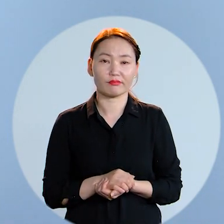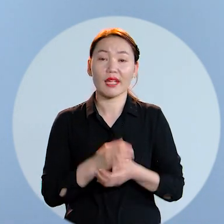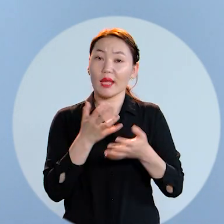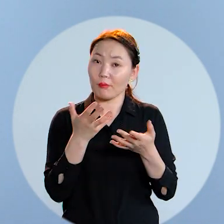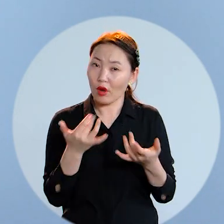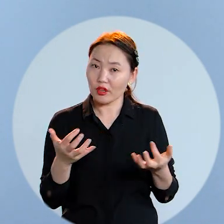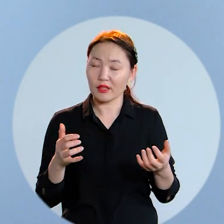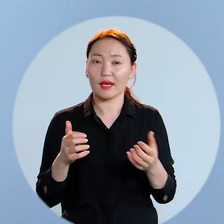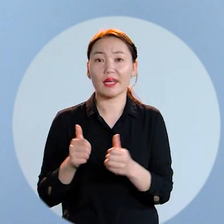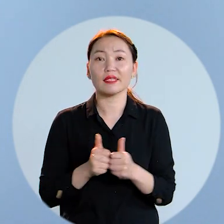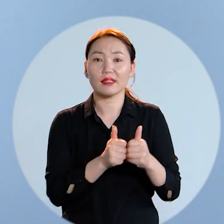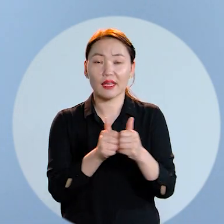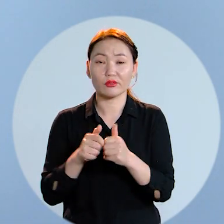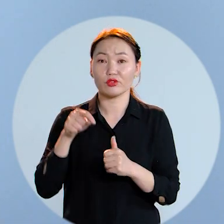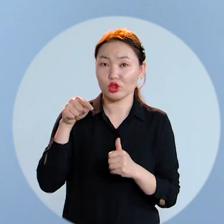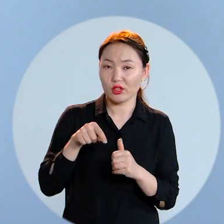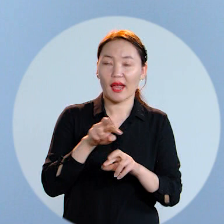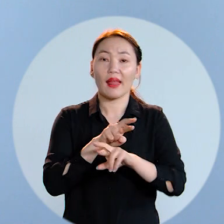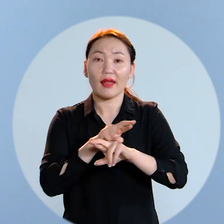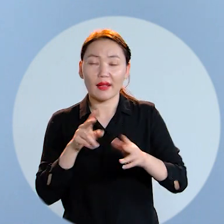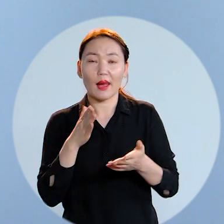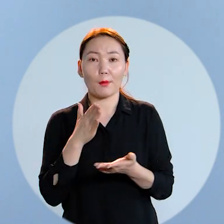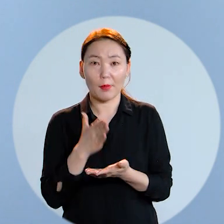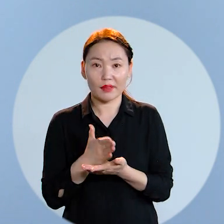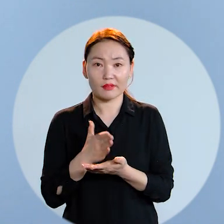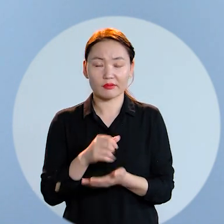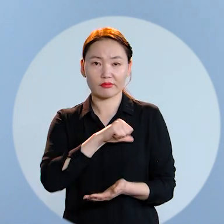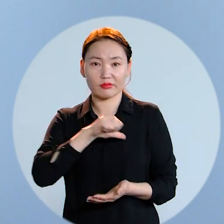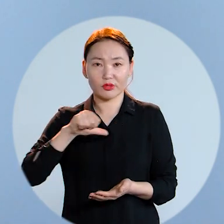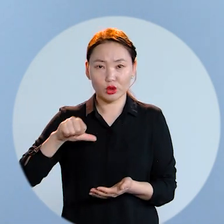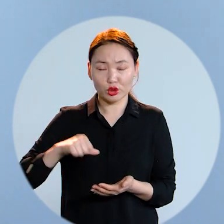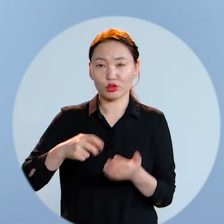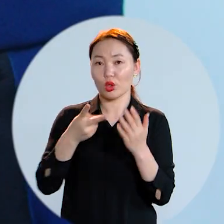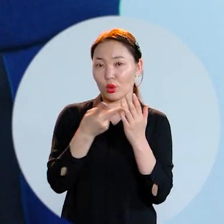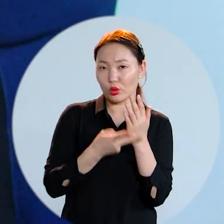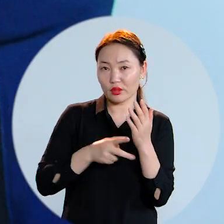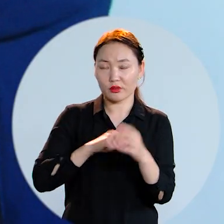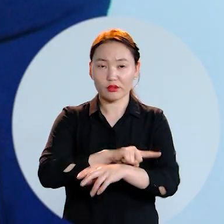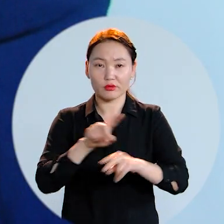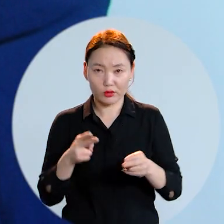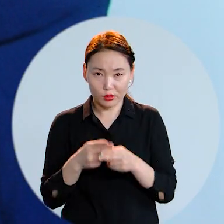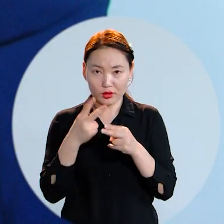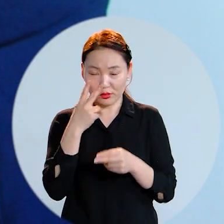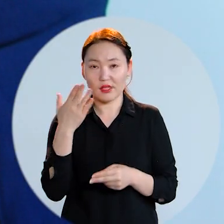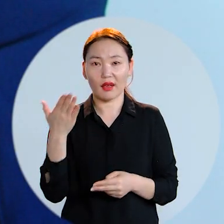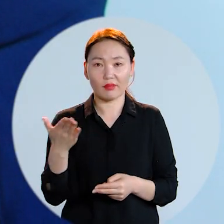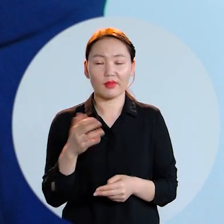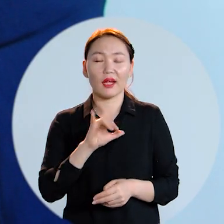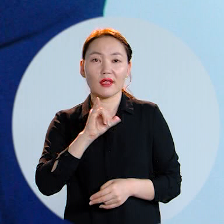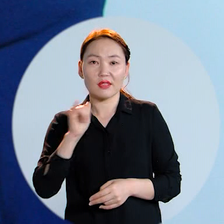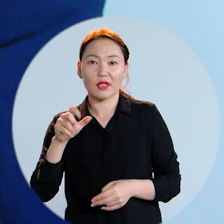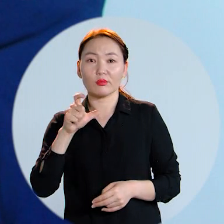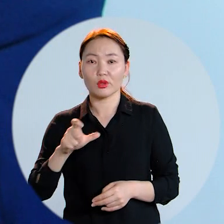найз нөхөд дотор ч бас ялгаа байдаг гэдгийг өөртөө бас үнэлж дүнэлж үзээрэй. Зарим хүмүүс олон танилтай